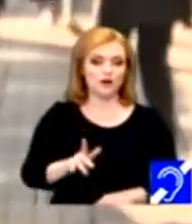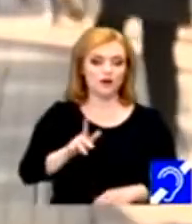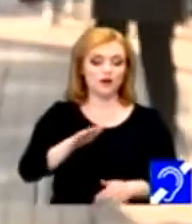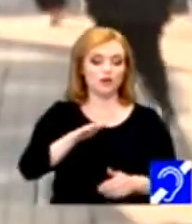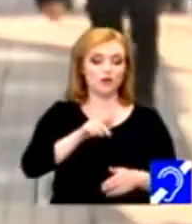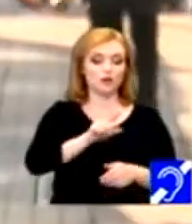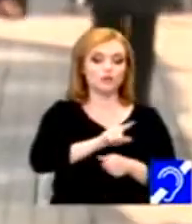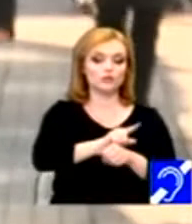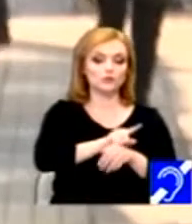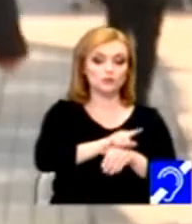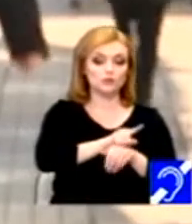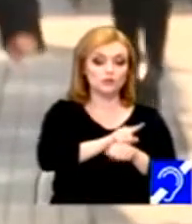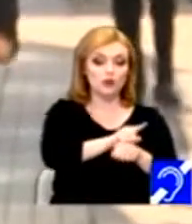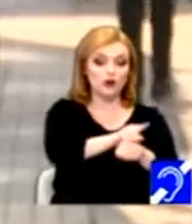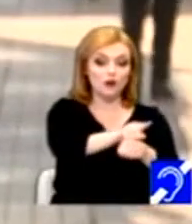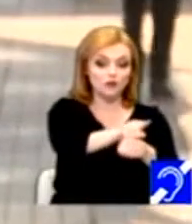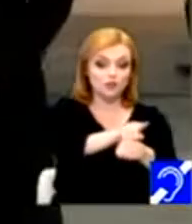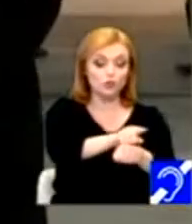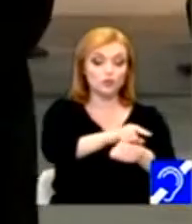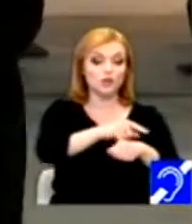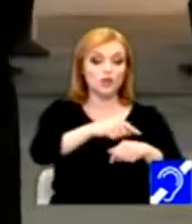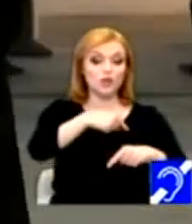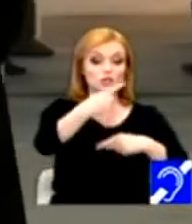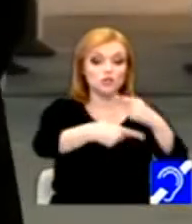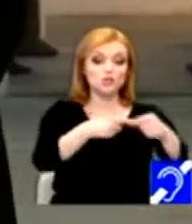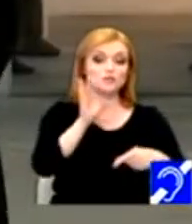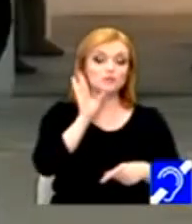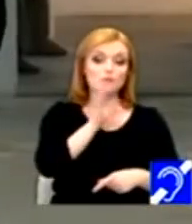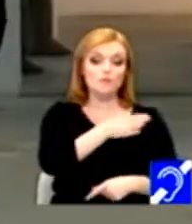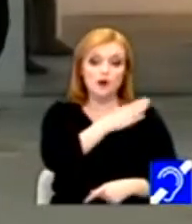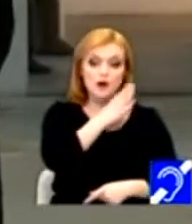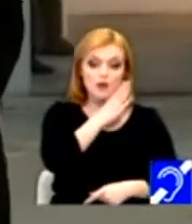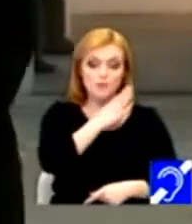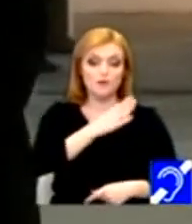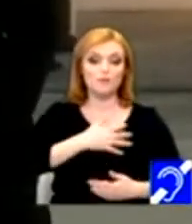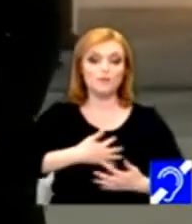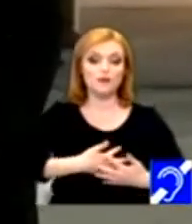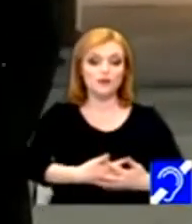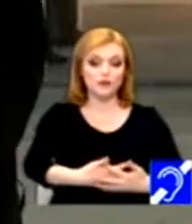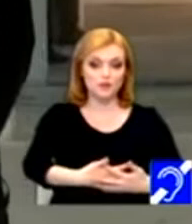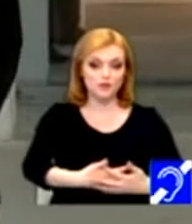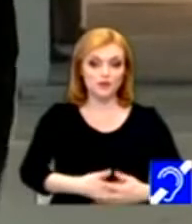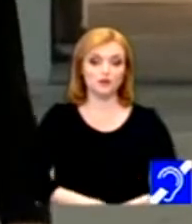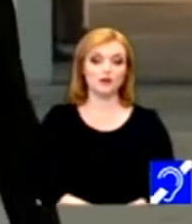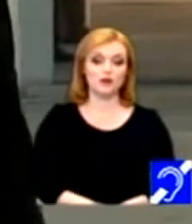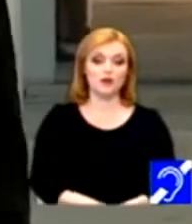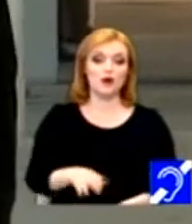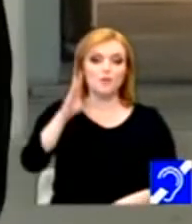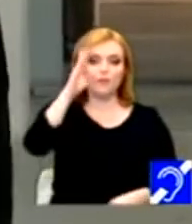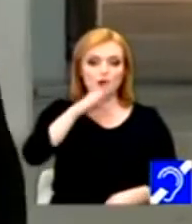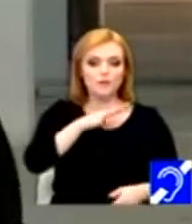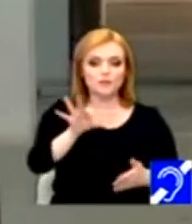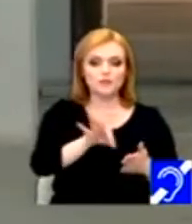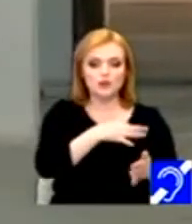trecut peste o femeie însărcinată. Și atunci i s-a făcut rău și tata a dus-o la spital și m-a născut pe mine. În data de 20